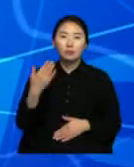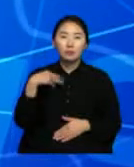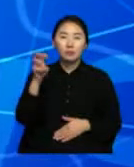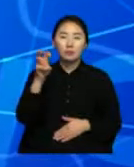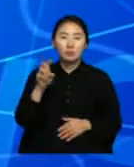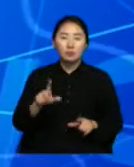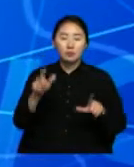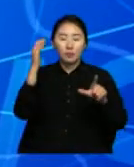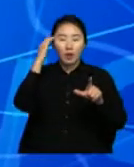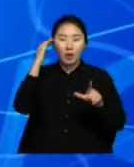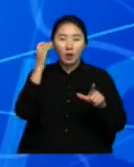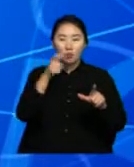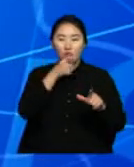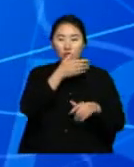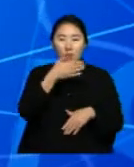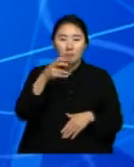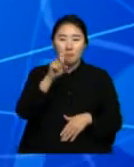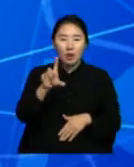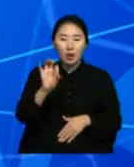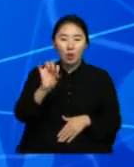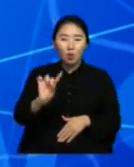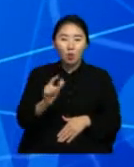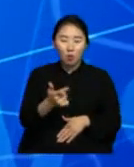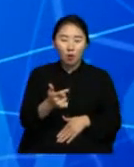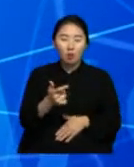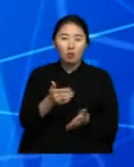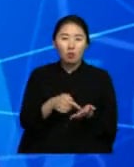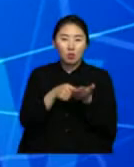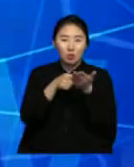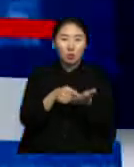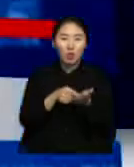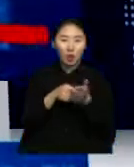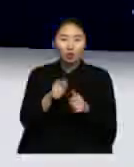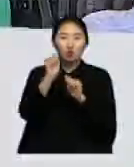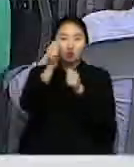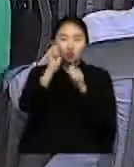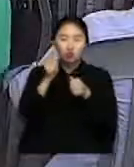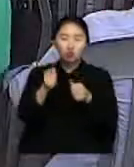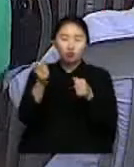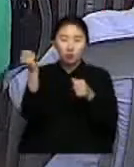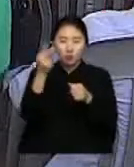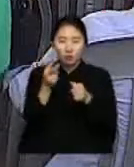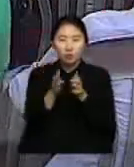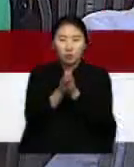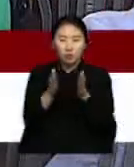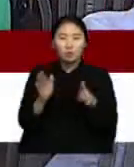지난 30일 한강시민공원 망원지구에서 마포나루굿 재현 행사가 열렸습니다.